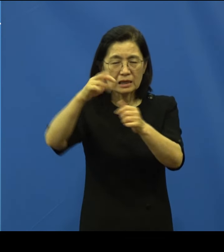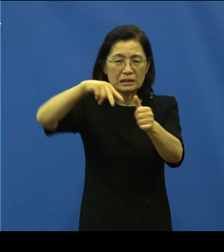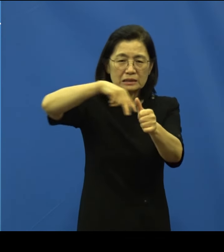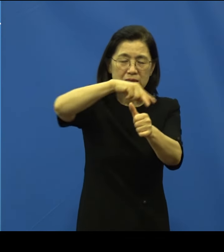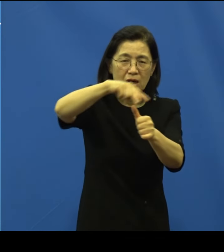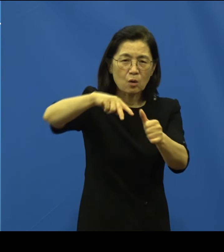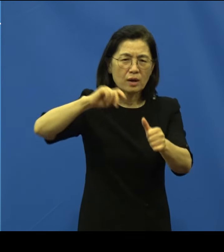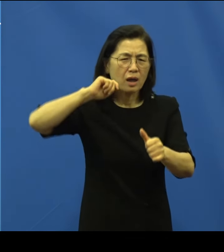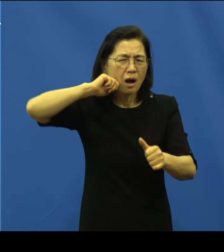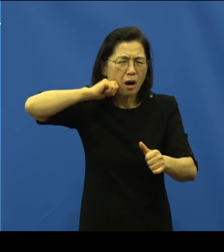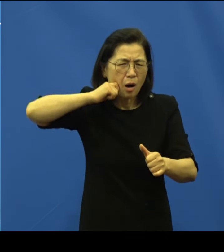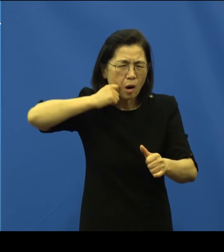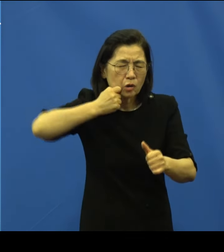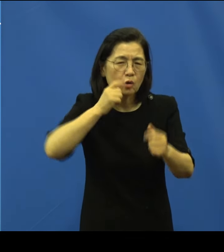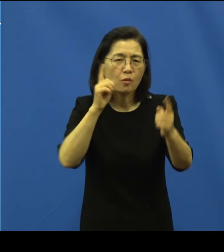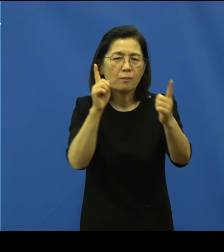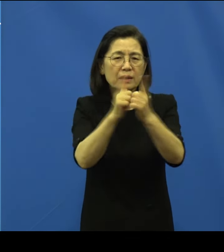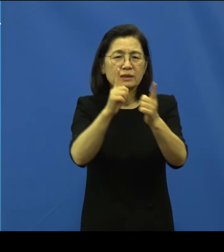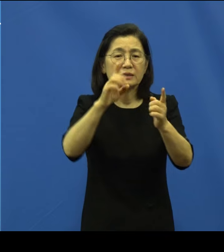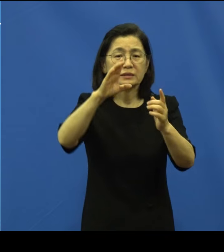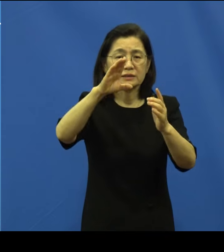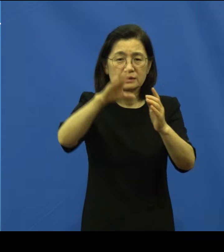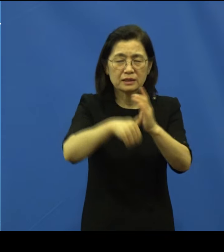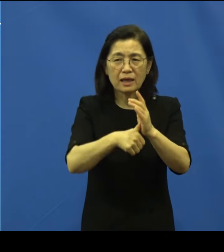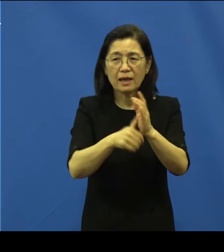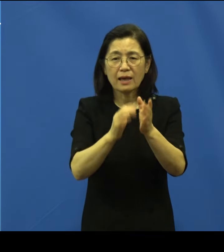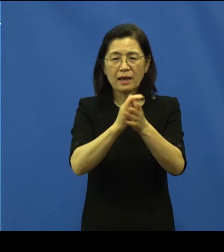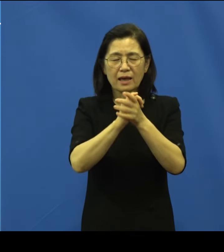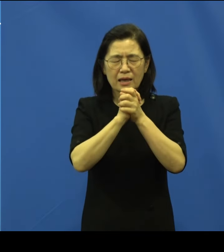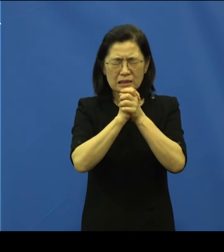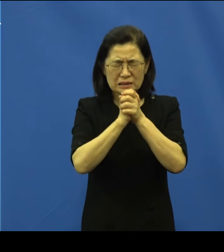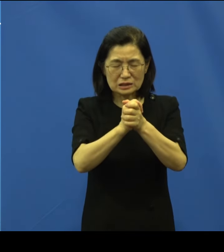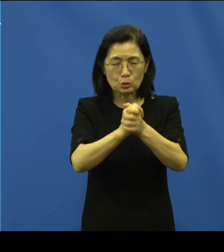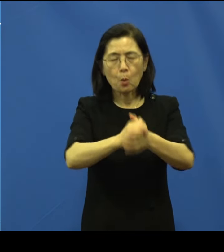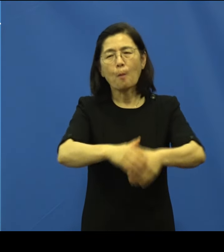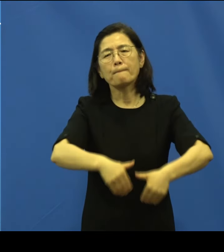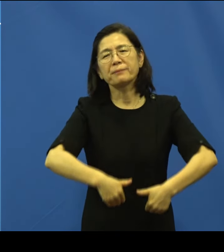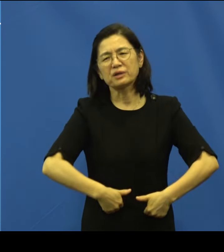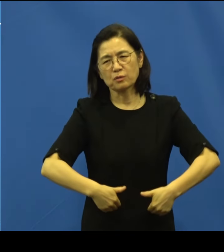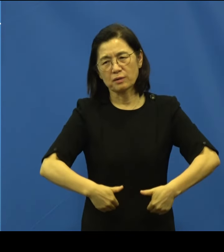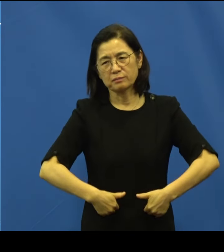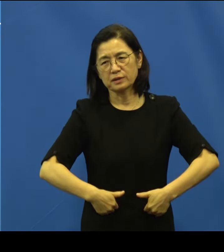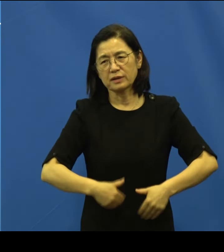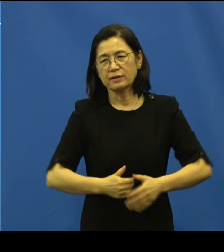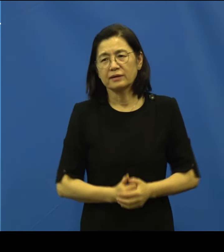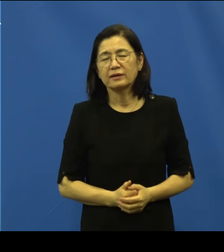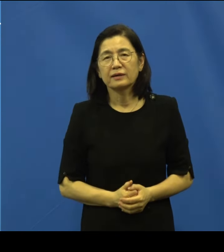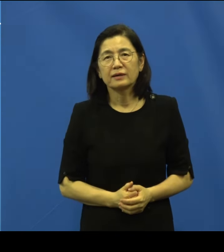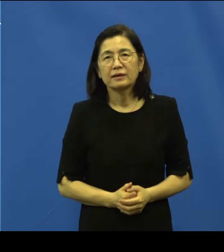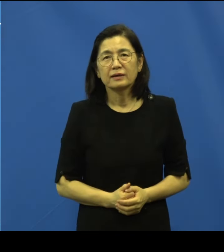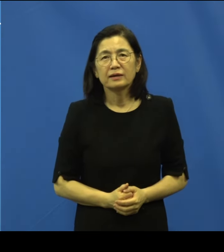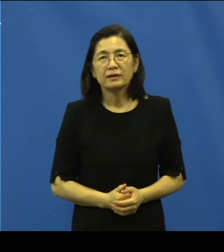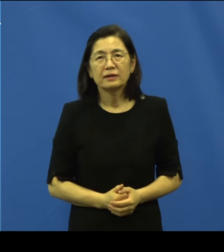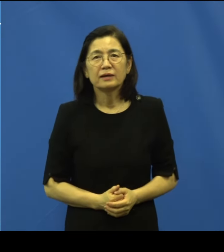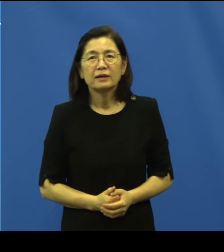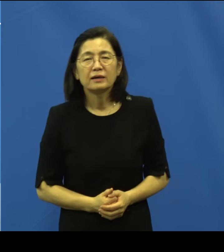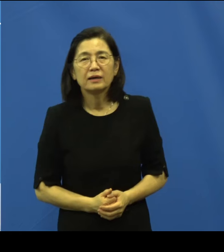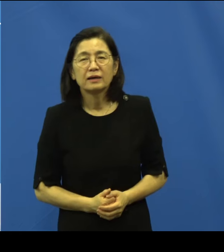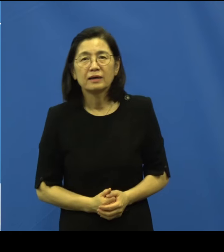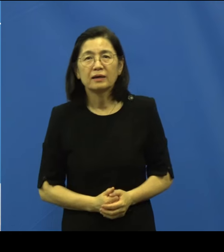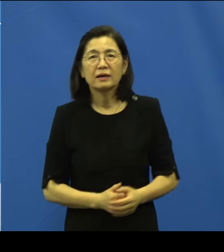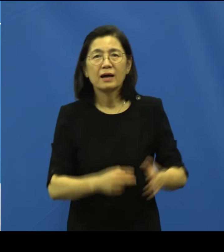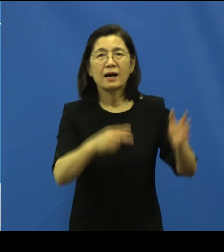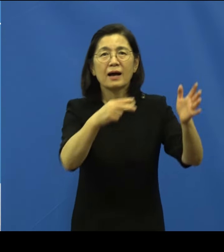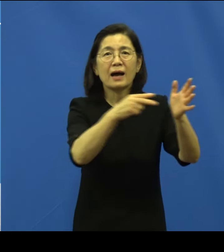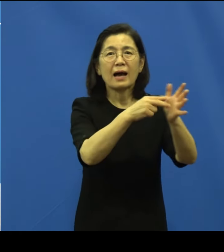때 우리가 취해야 될 것은 기도예요. 최고의 공격 무기는 기도입니다. 그래서 18절에 보니까 아람